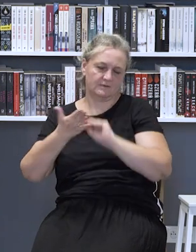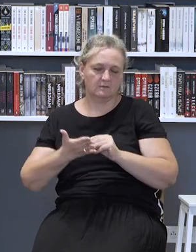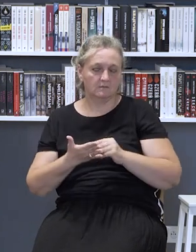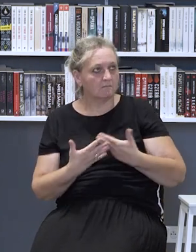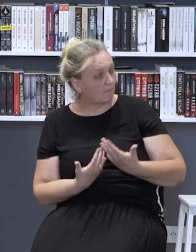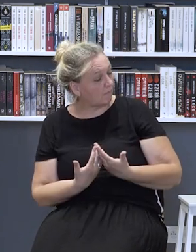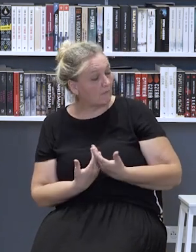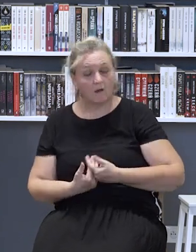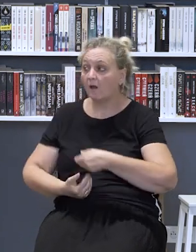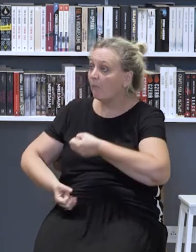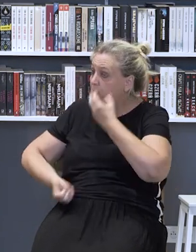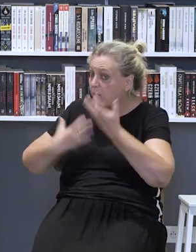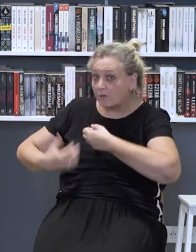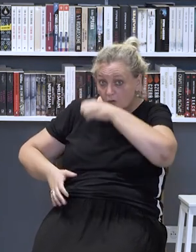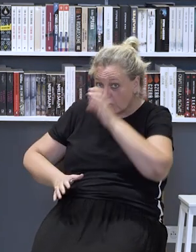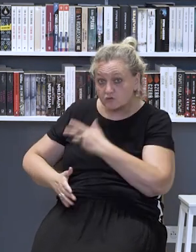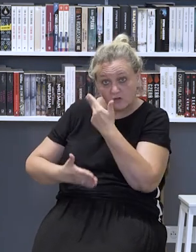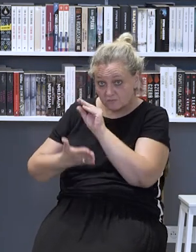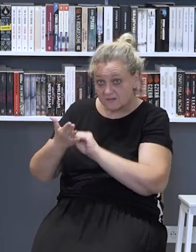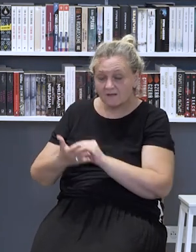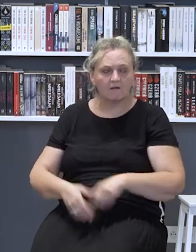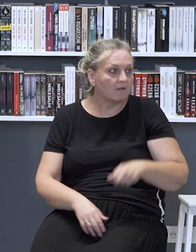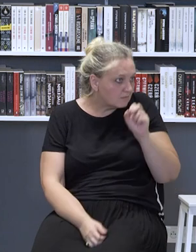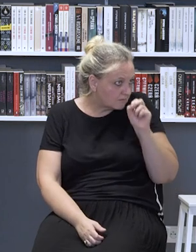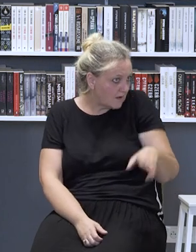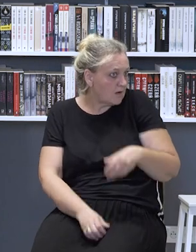bycie poetką jest jeszcze gorsze niż bycie pisarką. Znacznie.